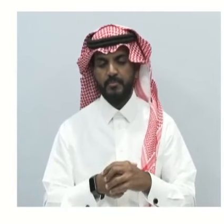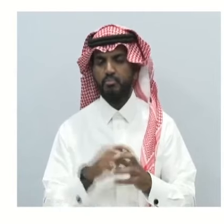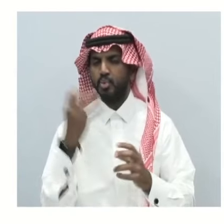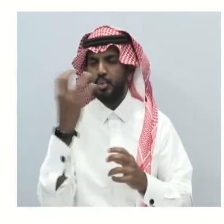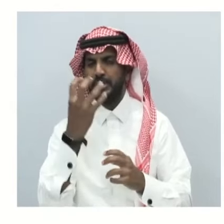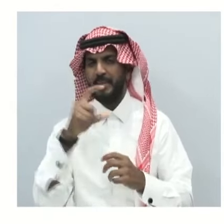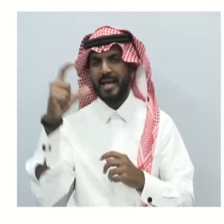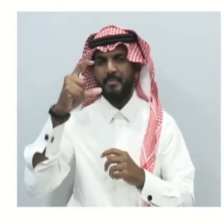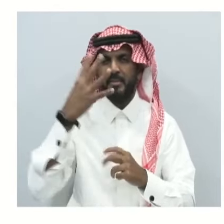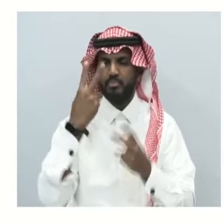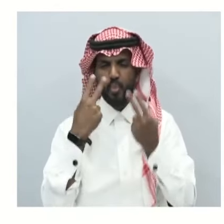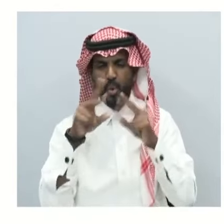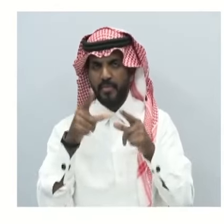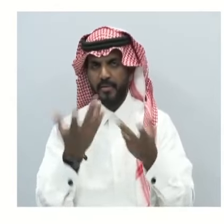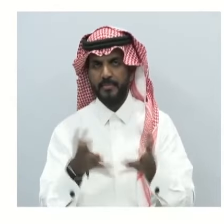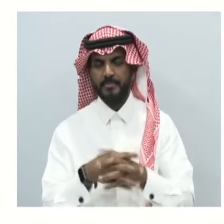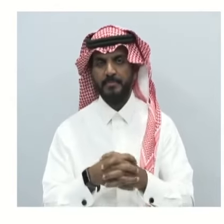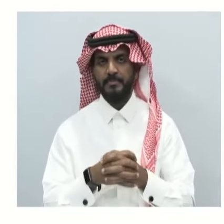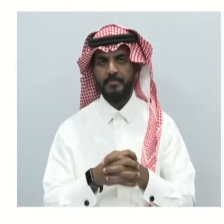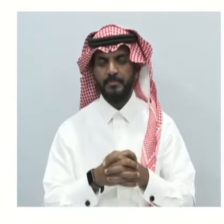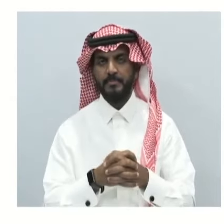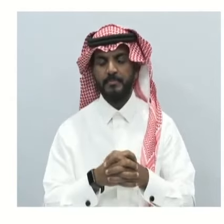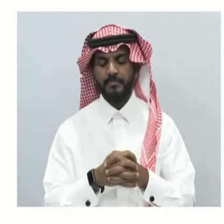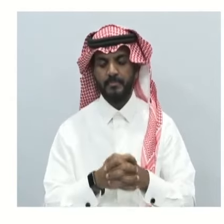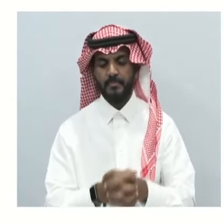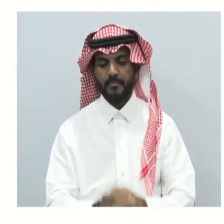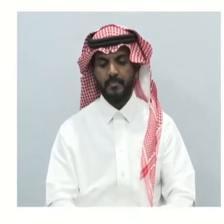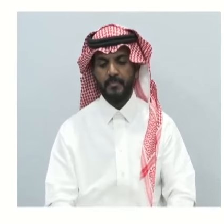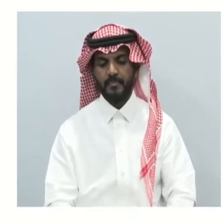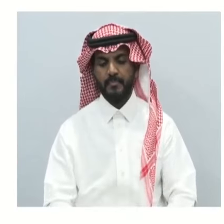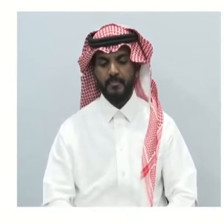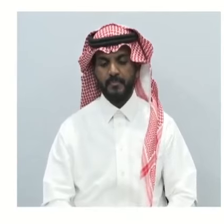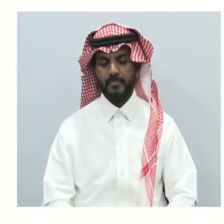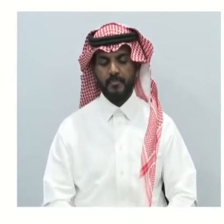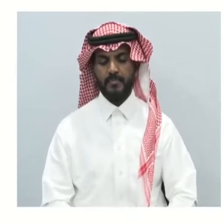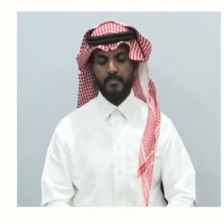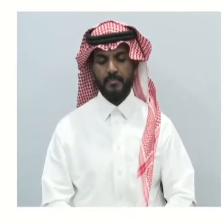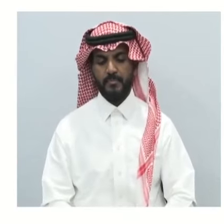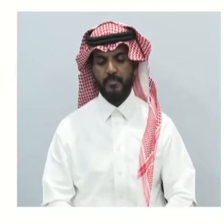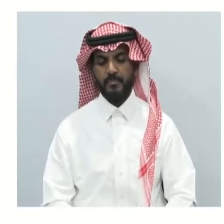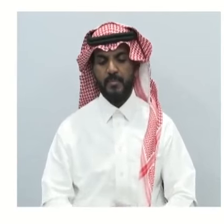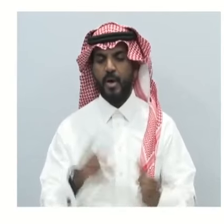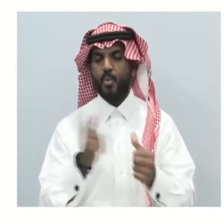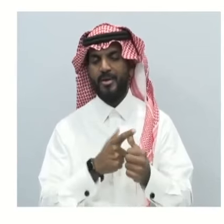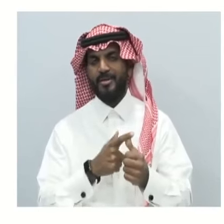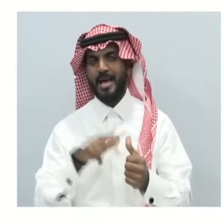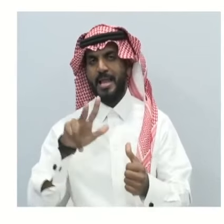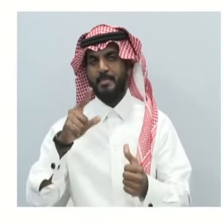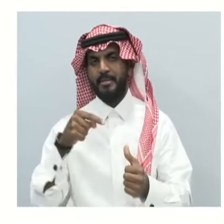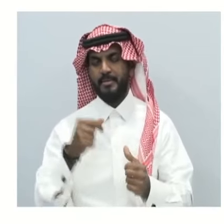الذي يكون فيه القمر معتما عندما نشاهده من الارض هل هو طور الف